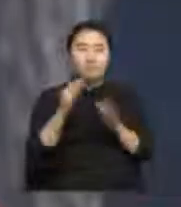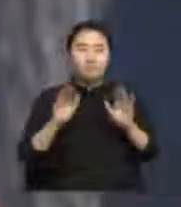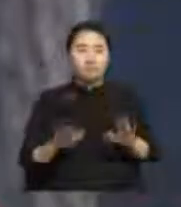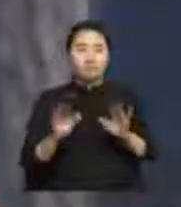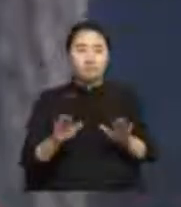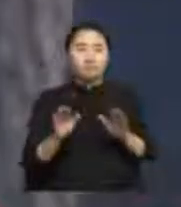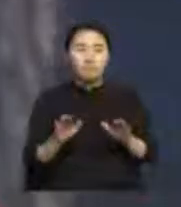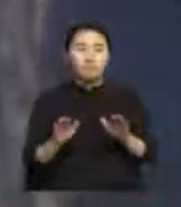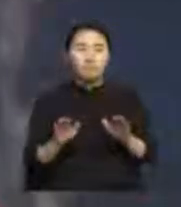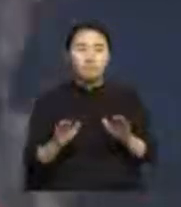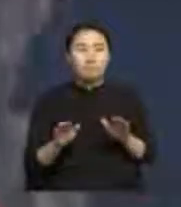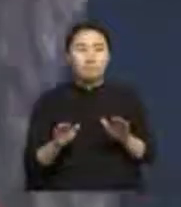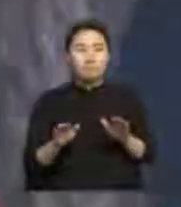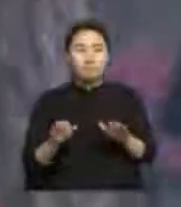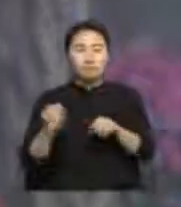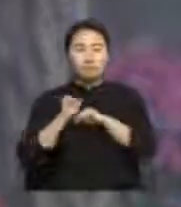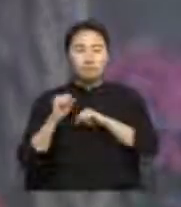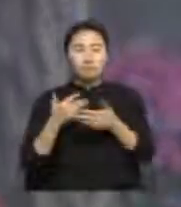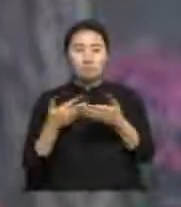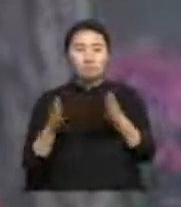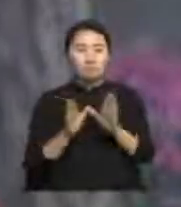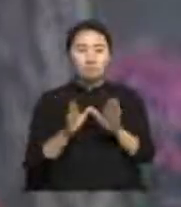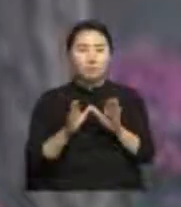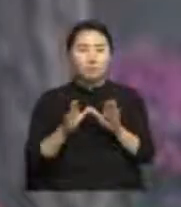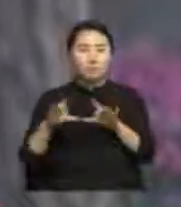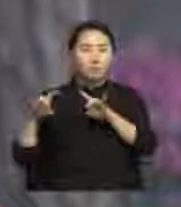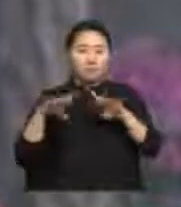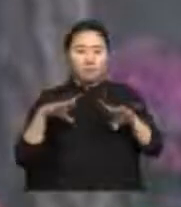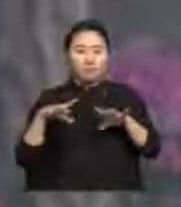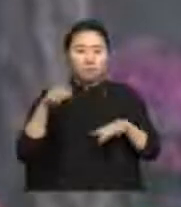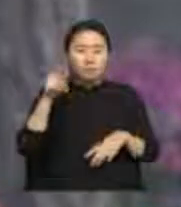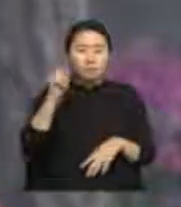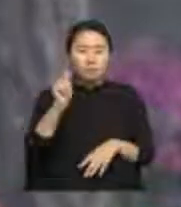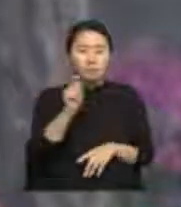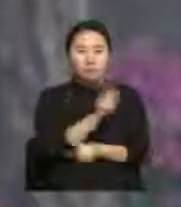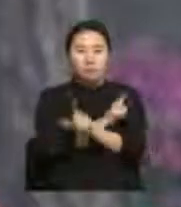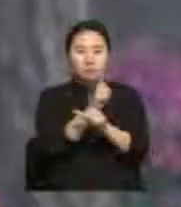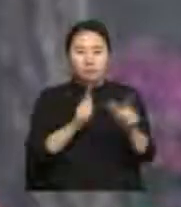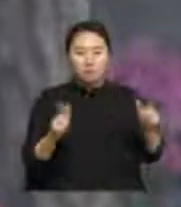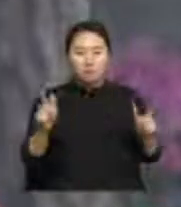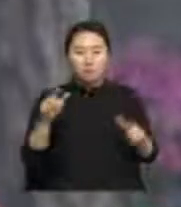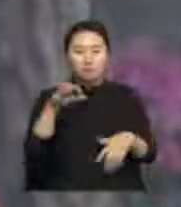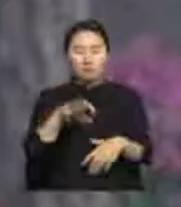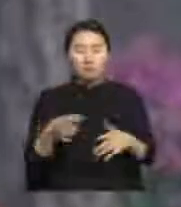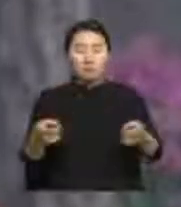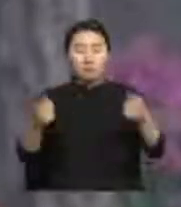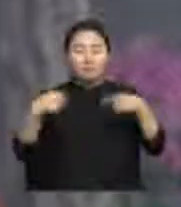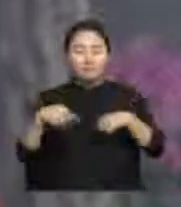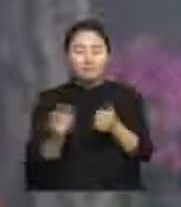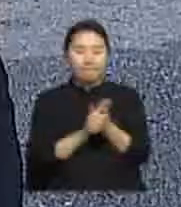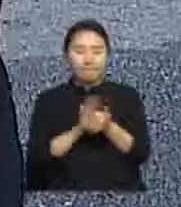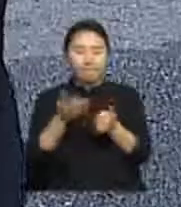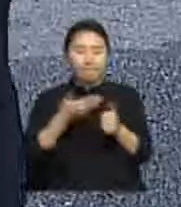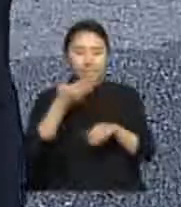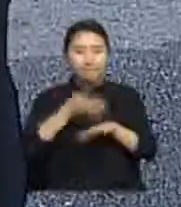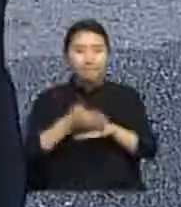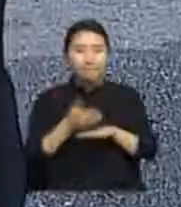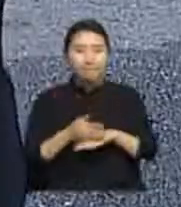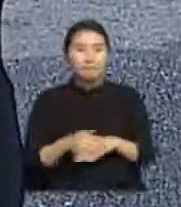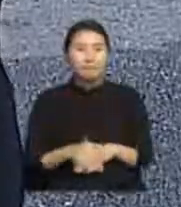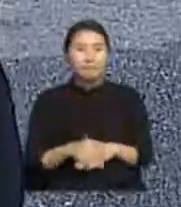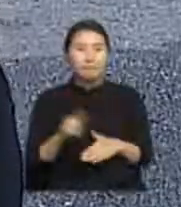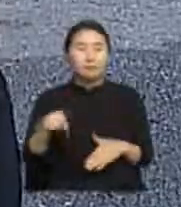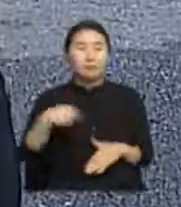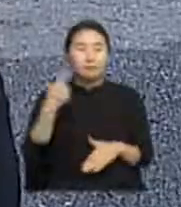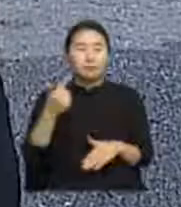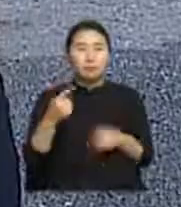오늘도 군부대 또 한전, KT 여러 군데 오셔가지고 합심이 잘 된 것 같습니다. 한편 다음